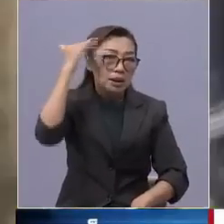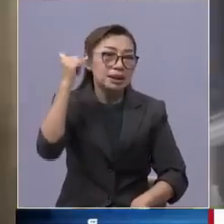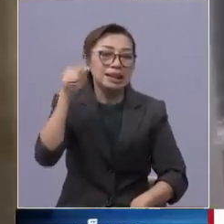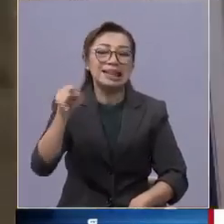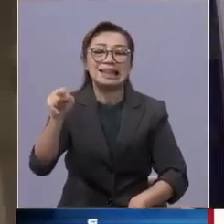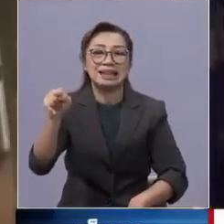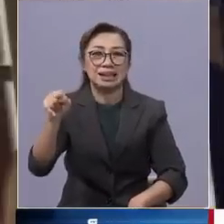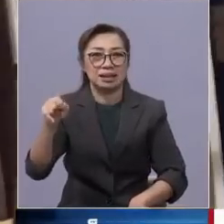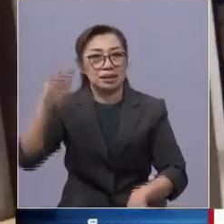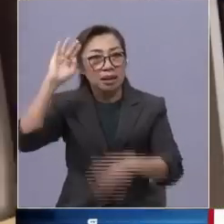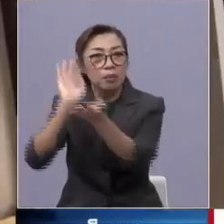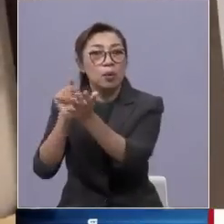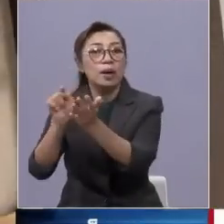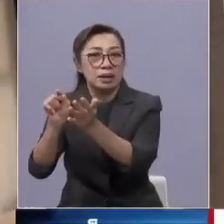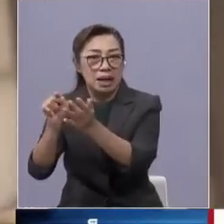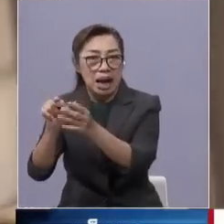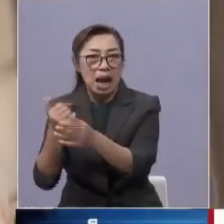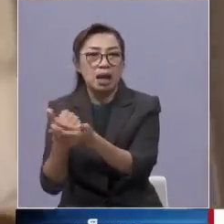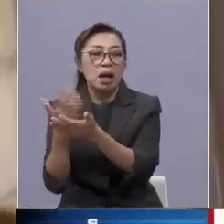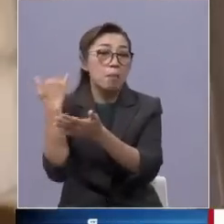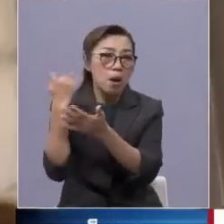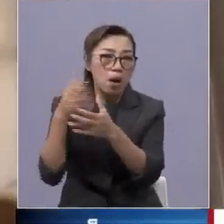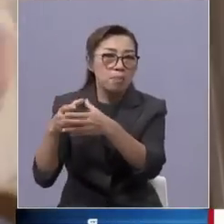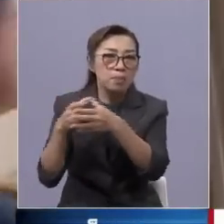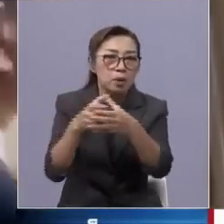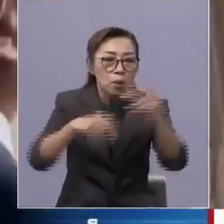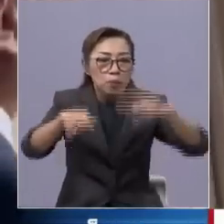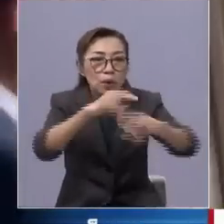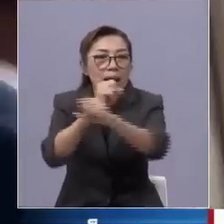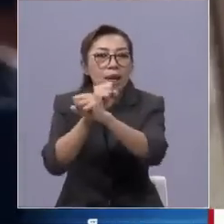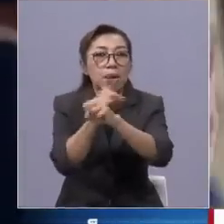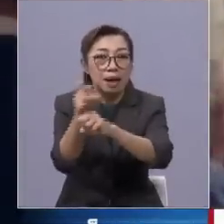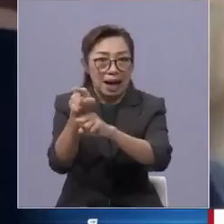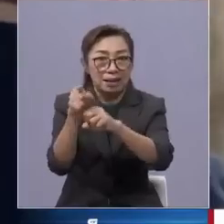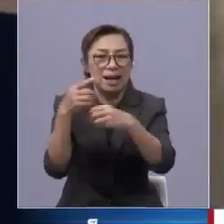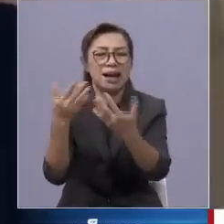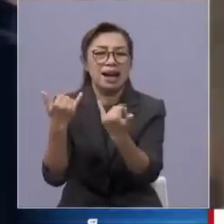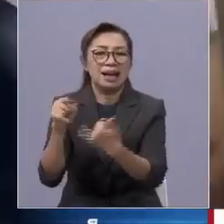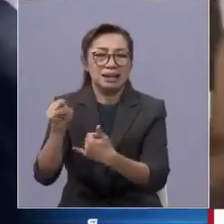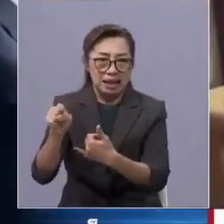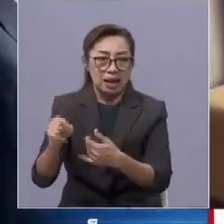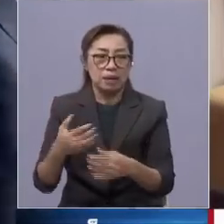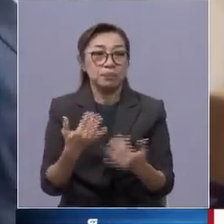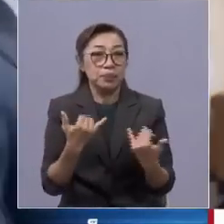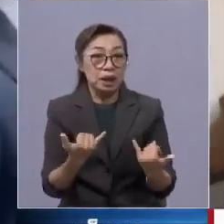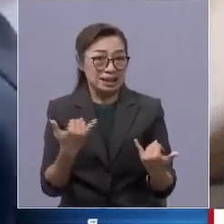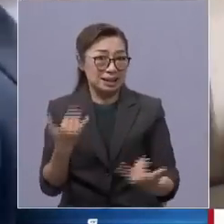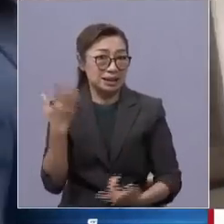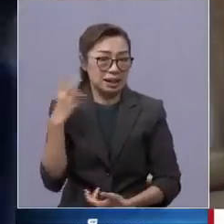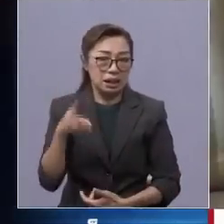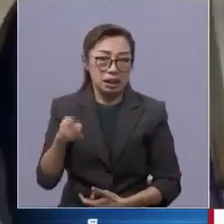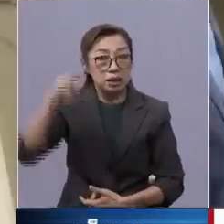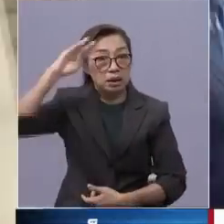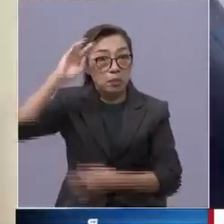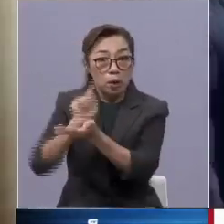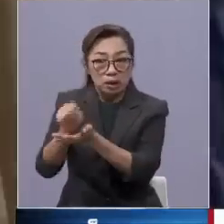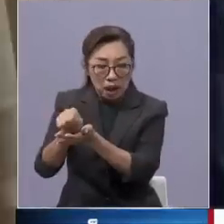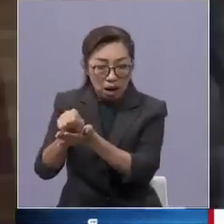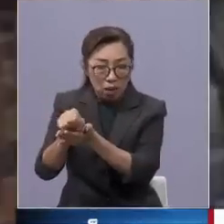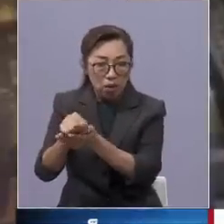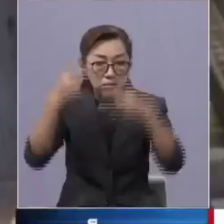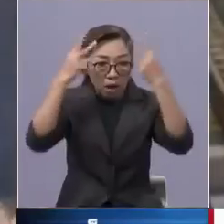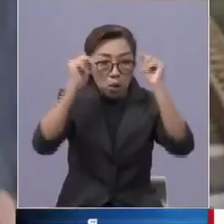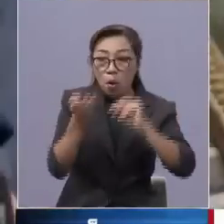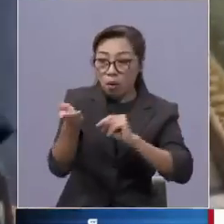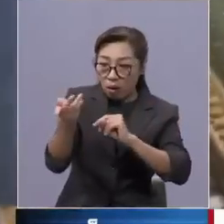าก่อนที่จะถูกรัฐประหารยึดอำนาจนะครับแล้วตามรายงานล่าสุดนะครับผู้กำกับหน่วยคนเนี้ยกำลังรวบรวมตำรวจชุดติดต